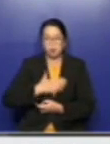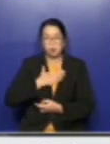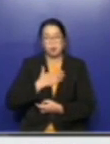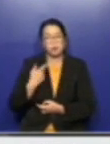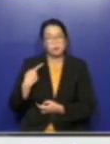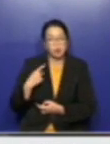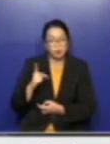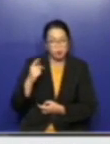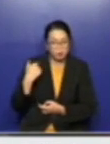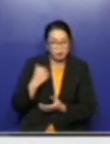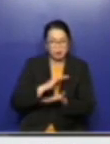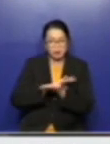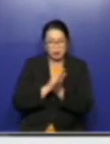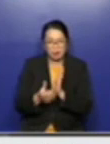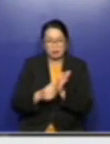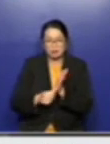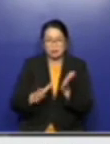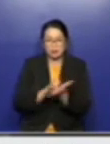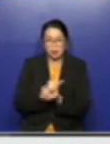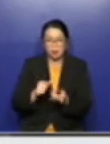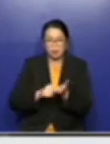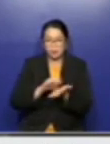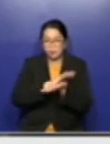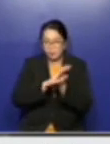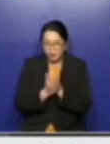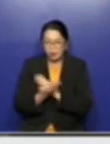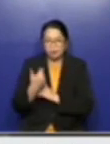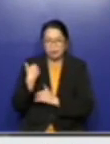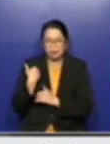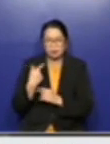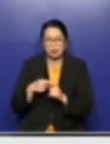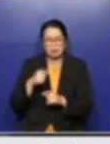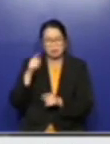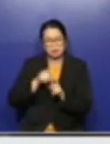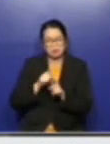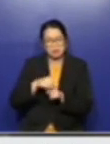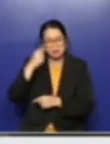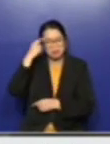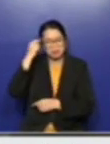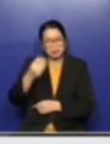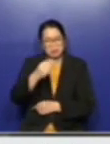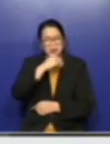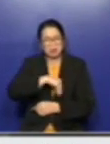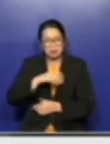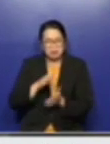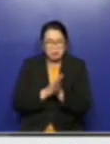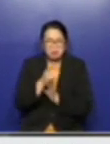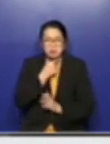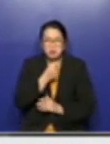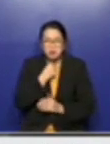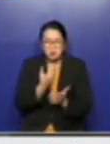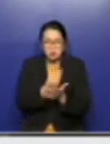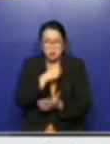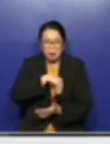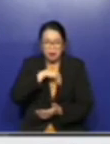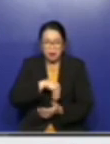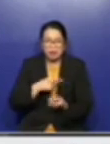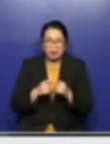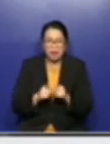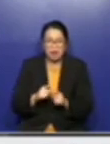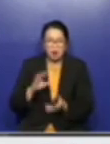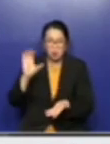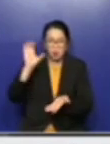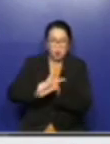เป็นธุรกิจแสวงหากำไรท่านประธานครับและเป็นธุรกิจแสวงหากำไรที่แบบไม่ต้องลงทุนน่ะเห็นใจเพื่อนสื่อมวลชนที่เข